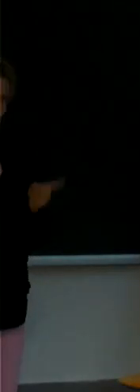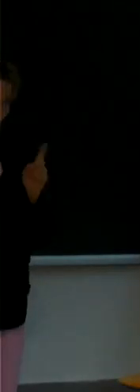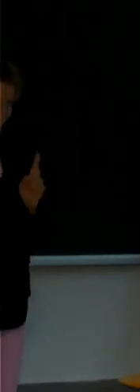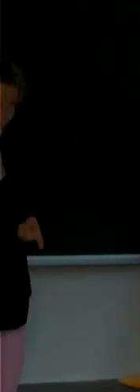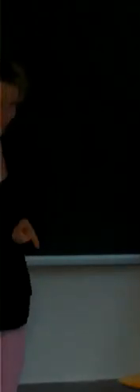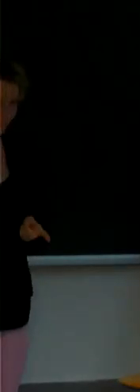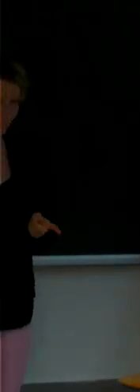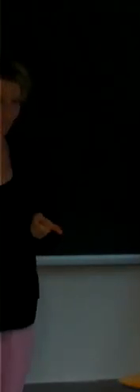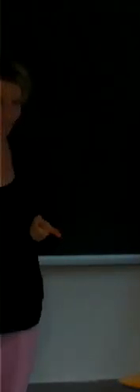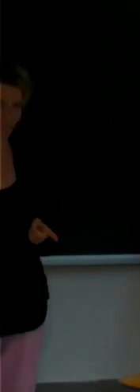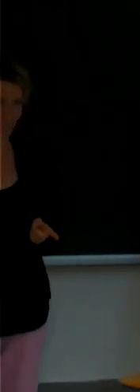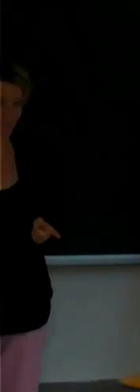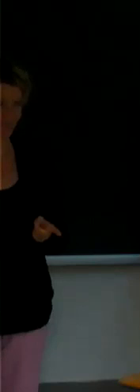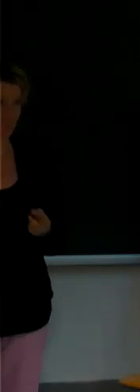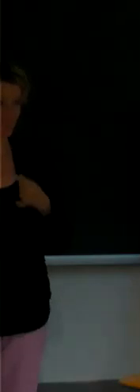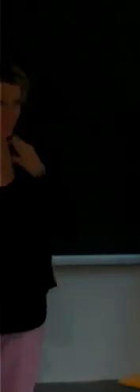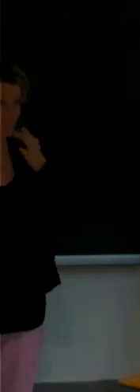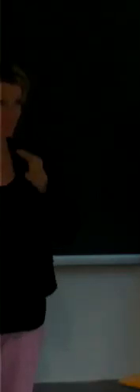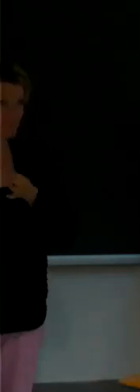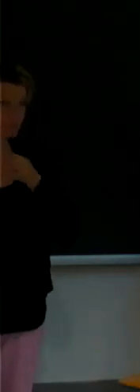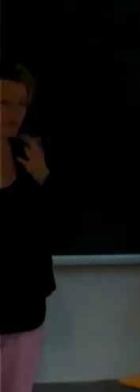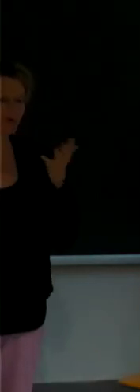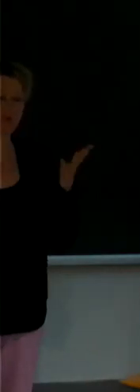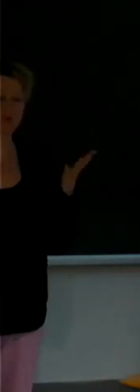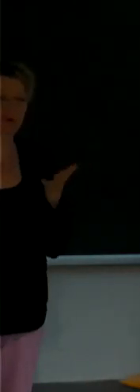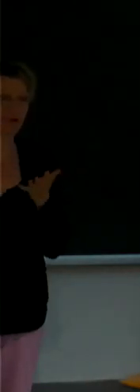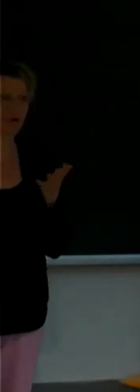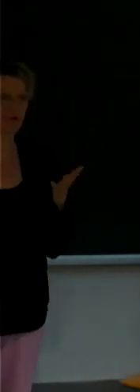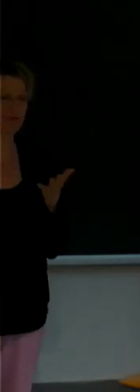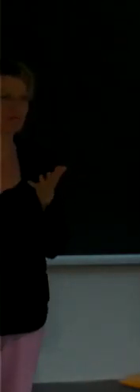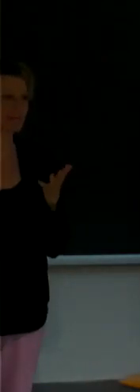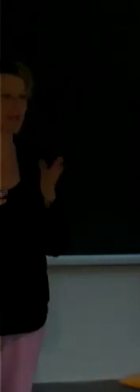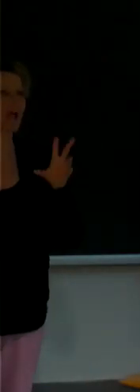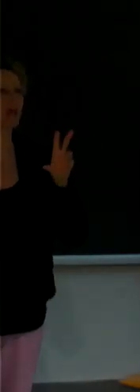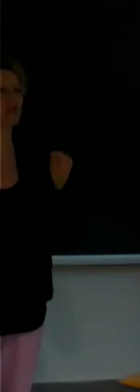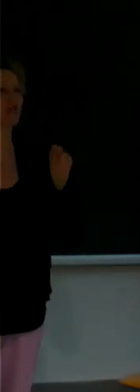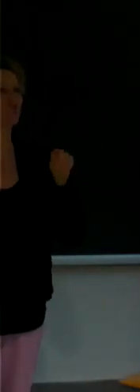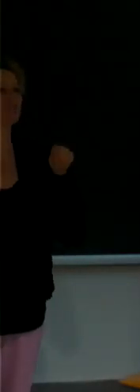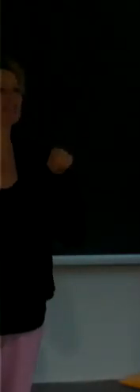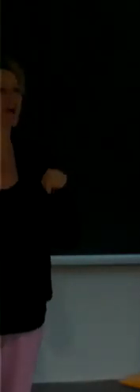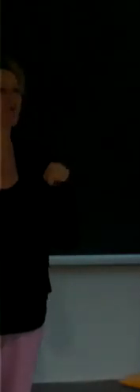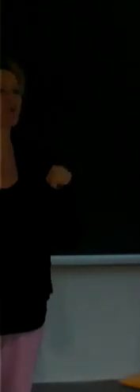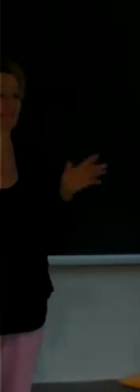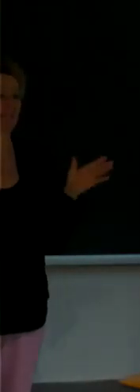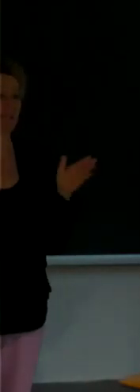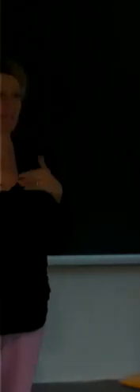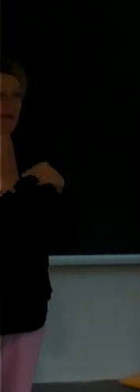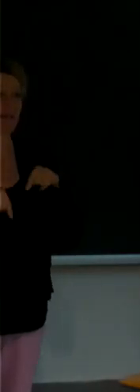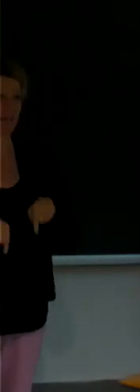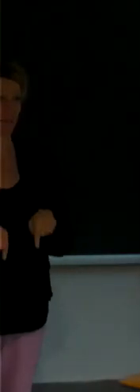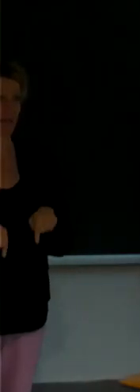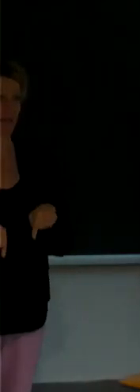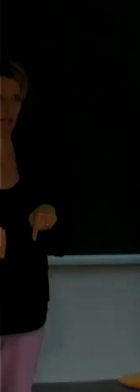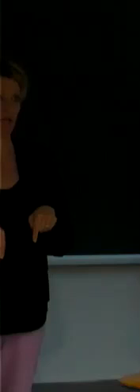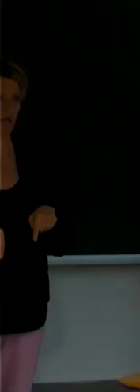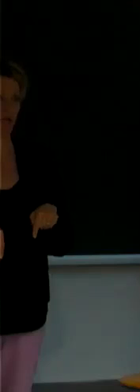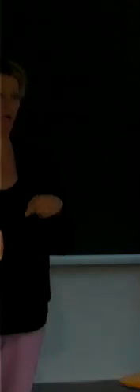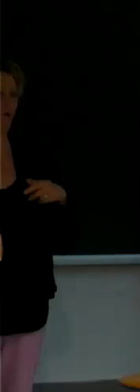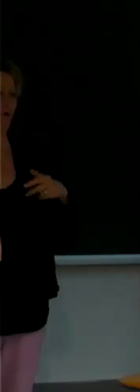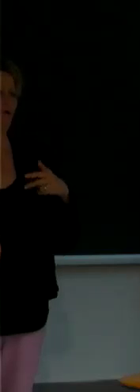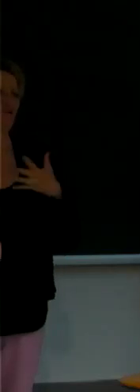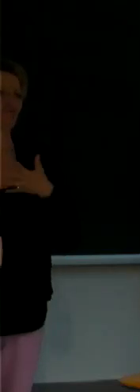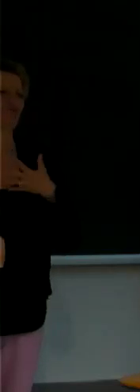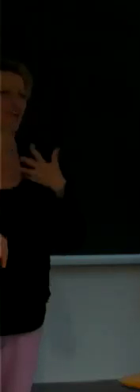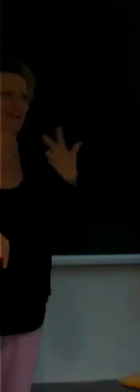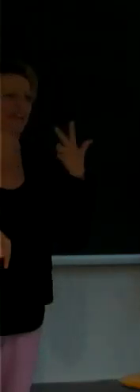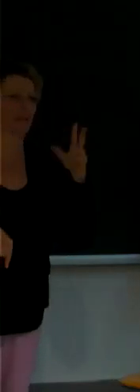vedere quello che è la novità di quest'anno per il nostro dipartimento e una delle tre novità che ci sono